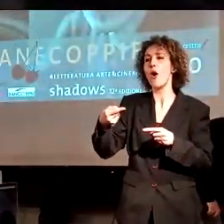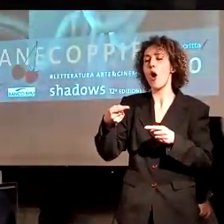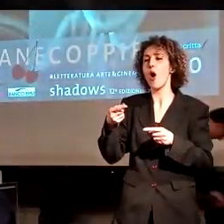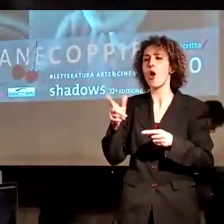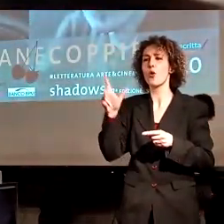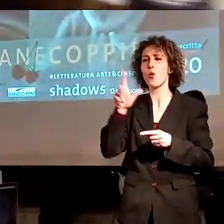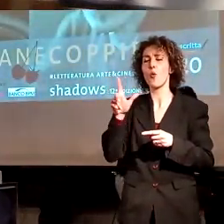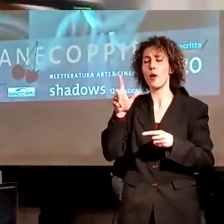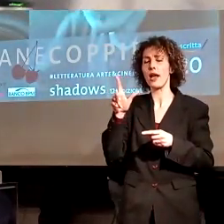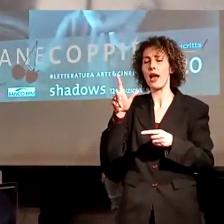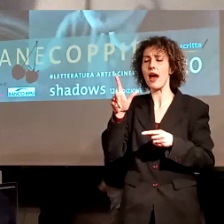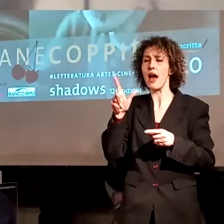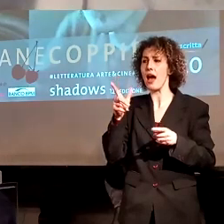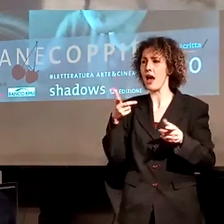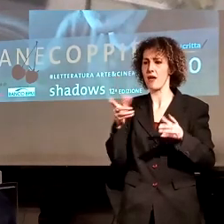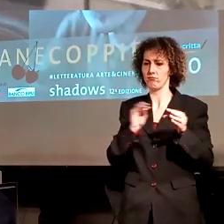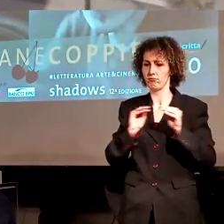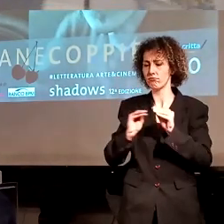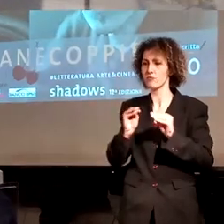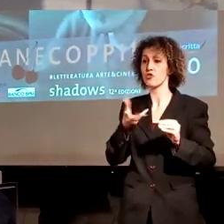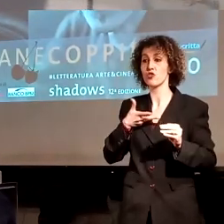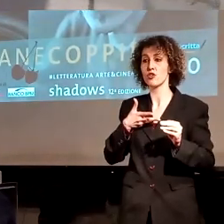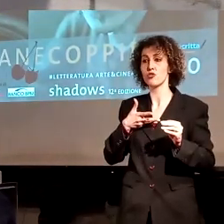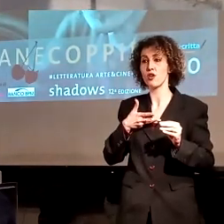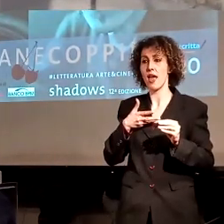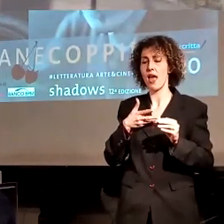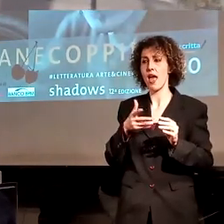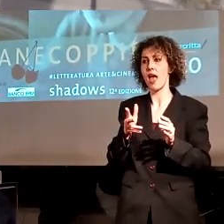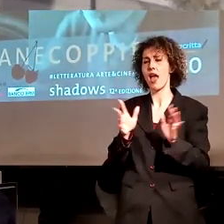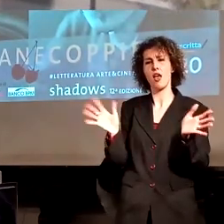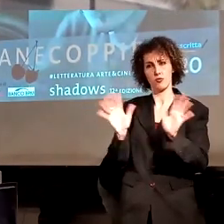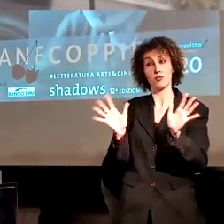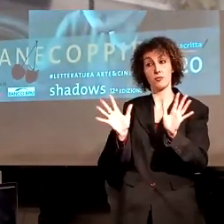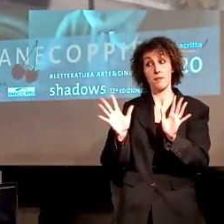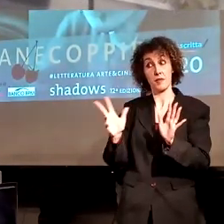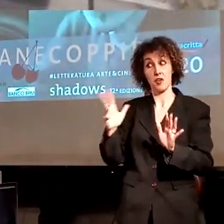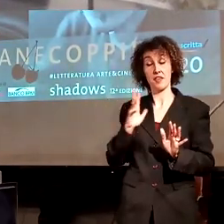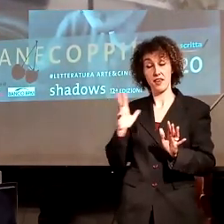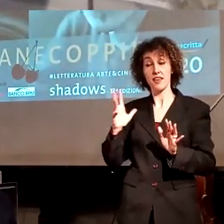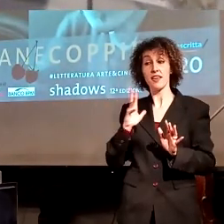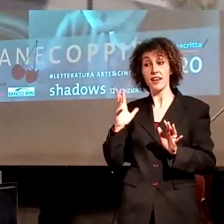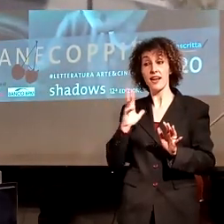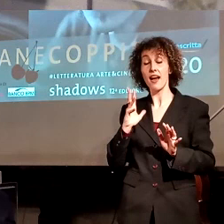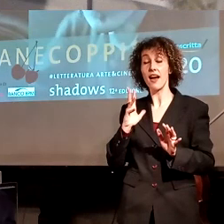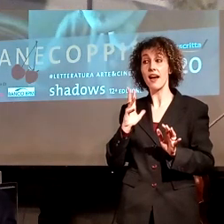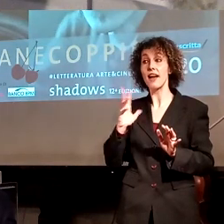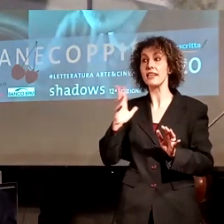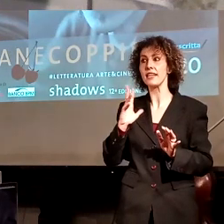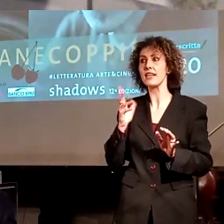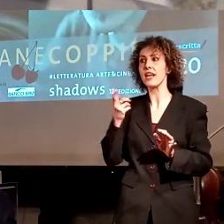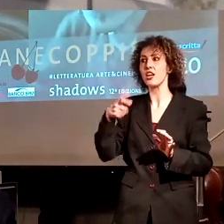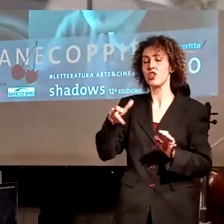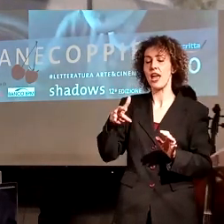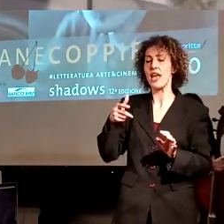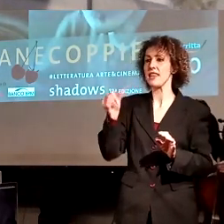sistema ci prepariamo una sezione cinematografica è piuttosto ricca ricca perché ci sarà invasion